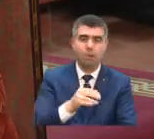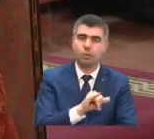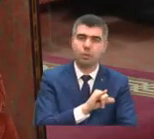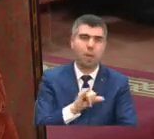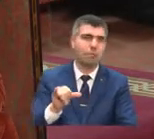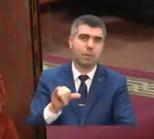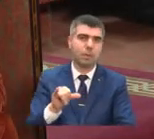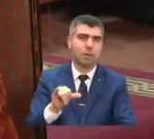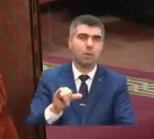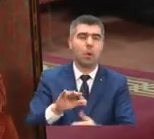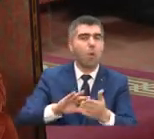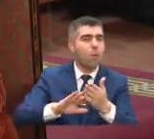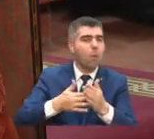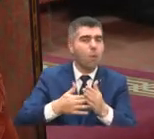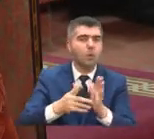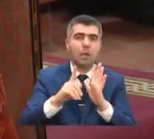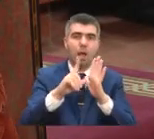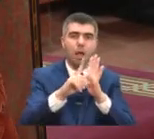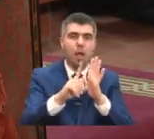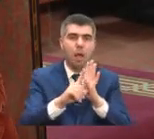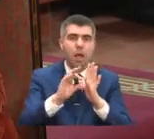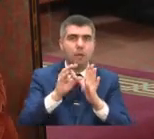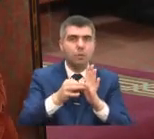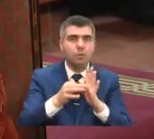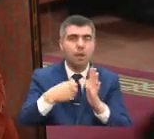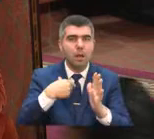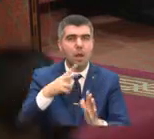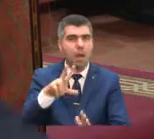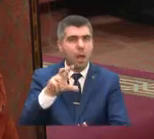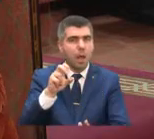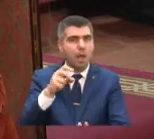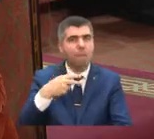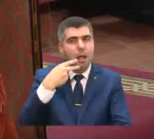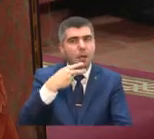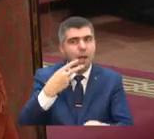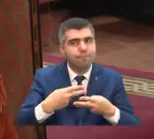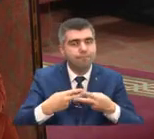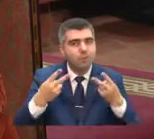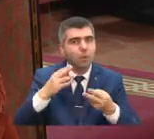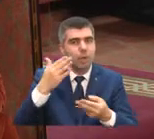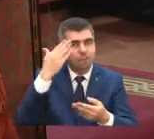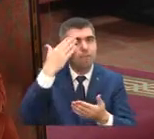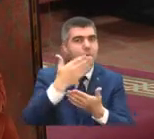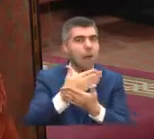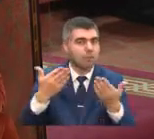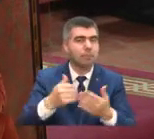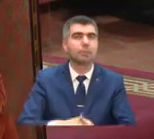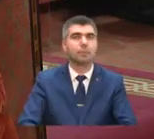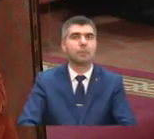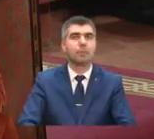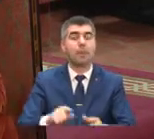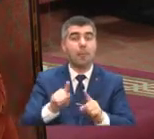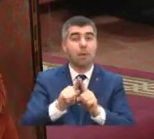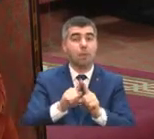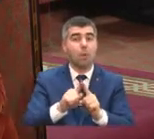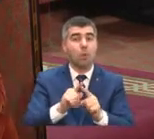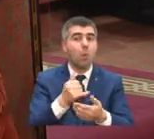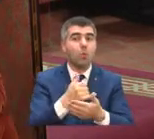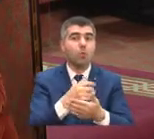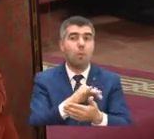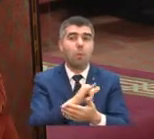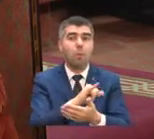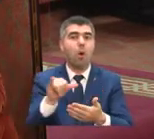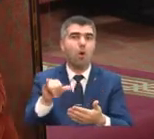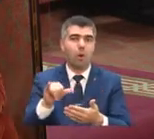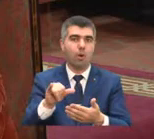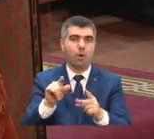وما يمكنش وراه كنعرفوا علاش كنهضروا. لكن هاد الافه دون الصافي لانه هو الاساس اللي